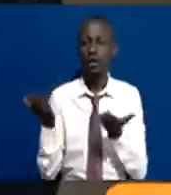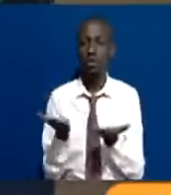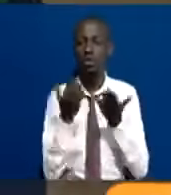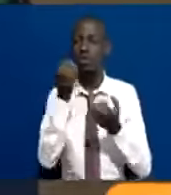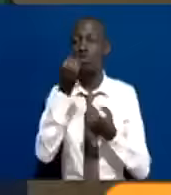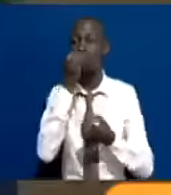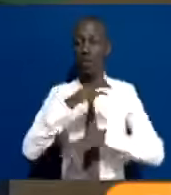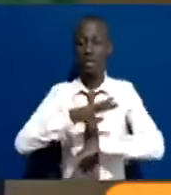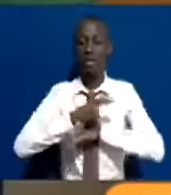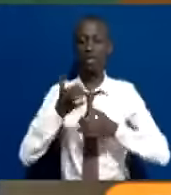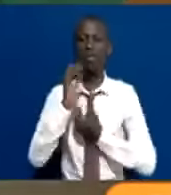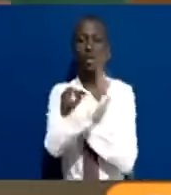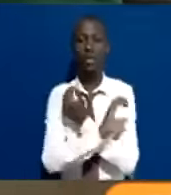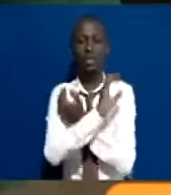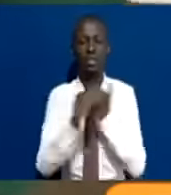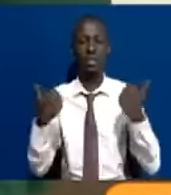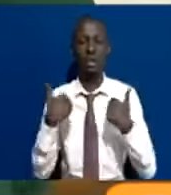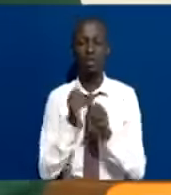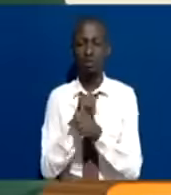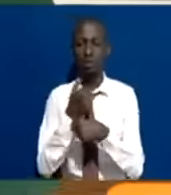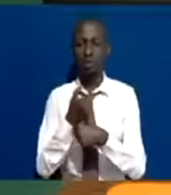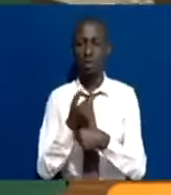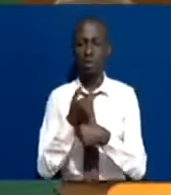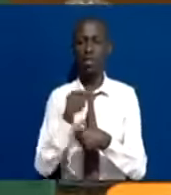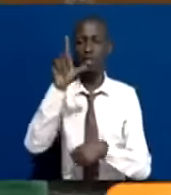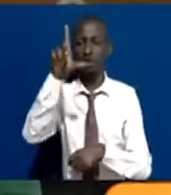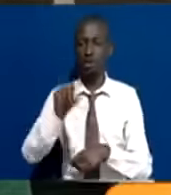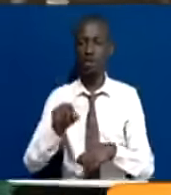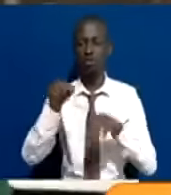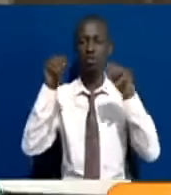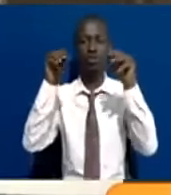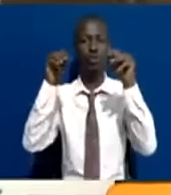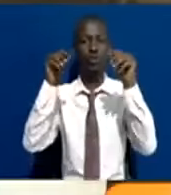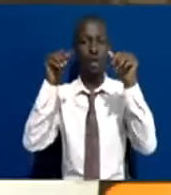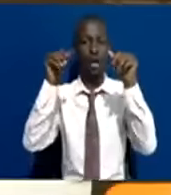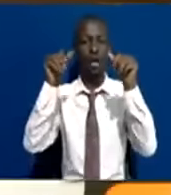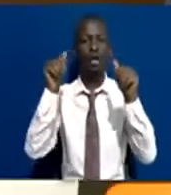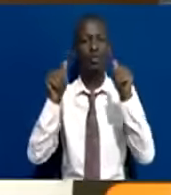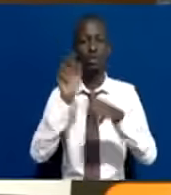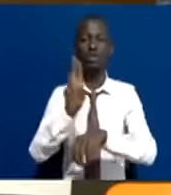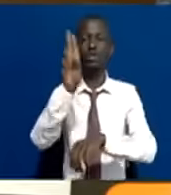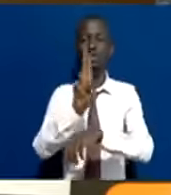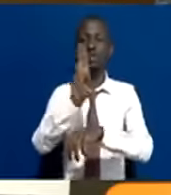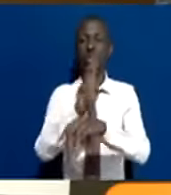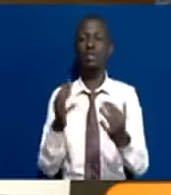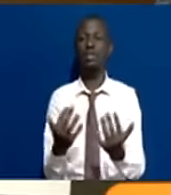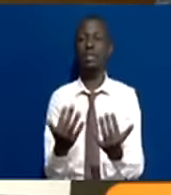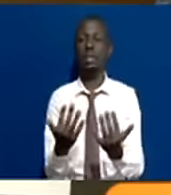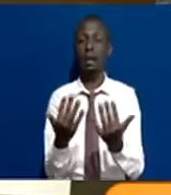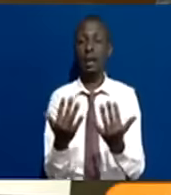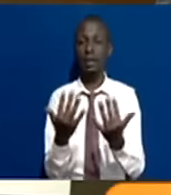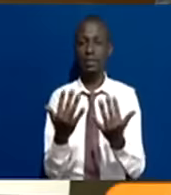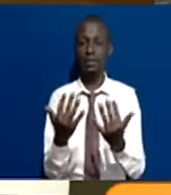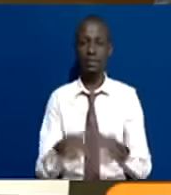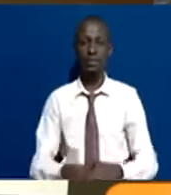wa chakula nchini kwa kutengeza unga wa bei nafuu, unga kutumia nyasi. Maryanne Nyambura,